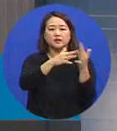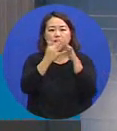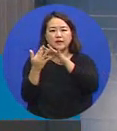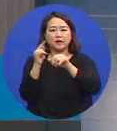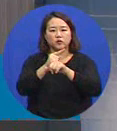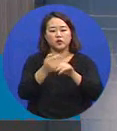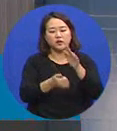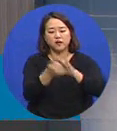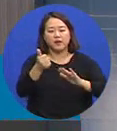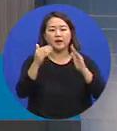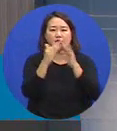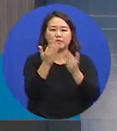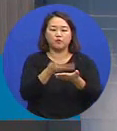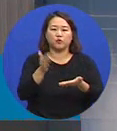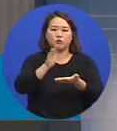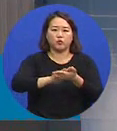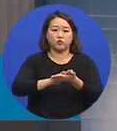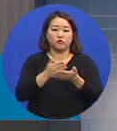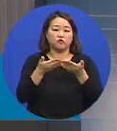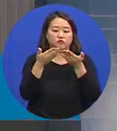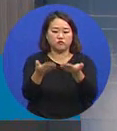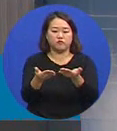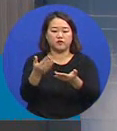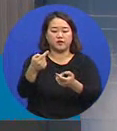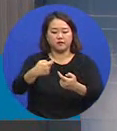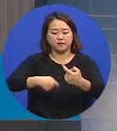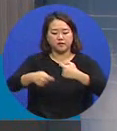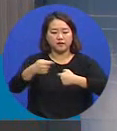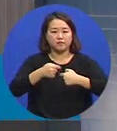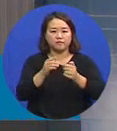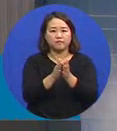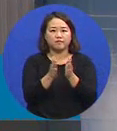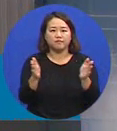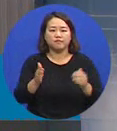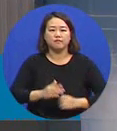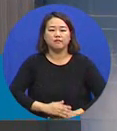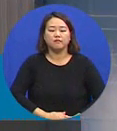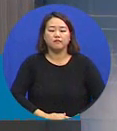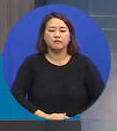집 고쳐주기 사업 신청을 받습니다. 나금동 기자입니다.